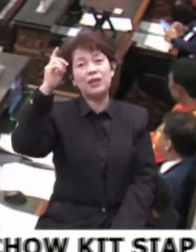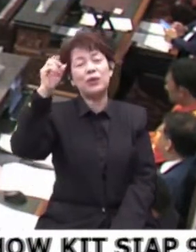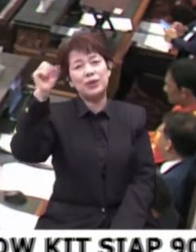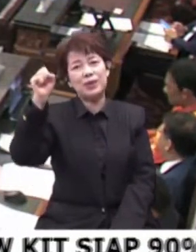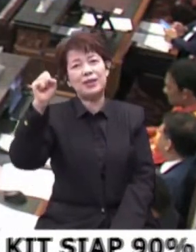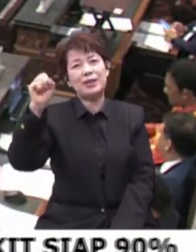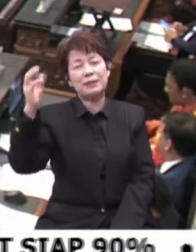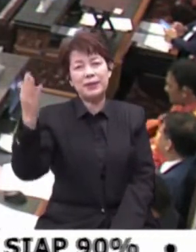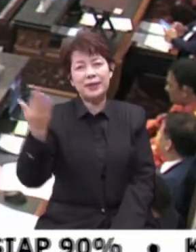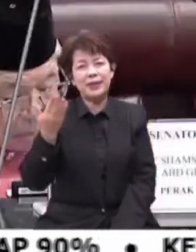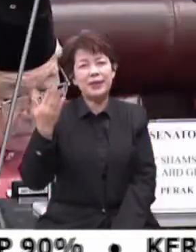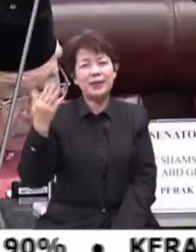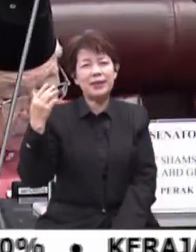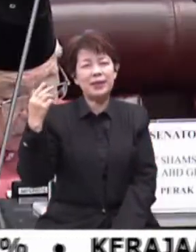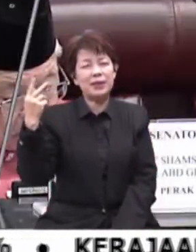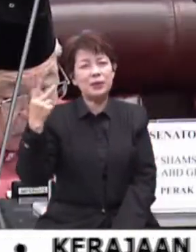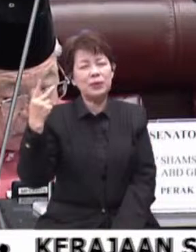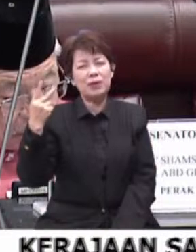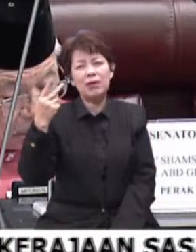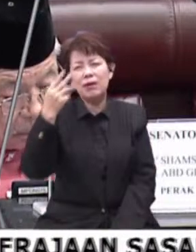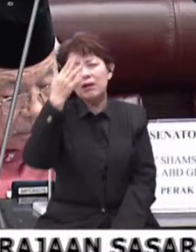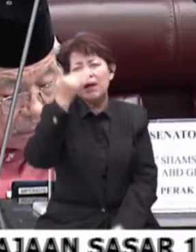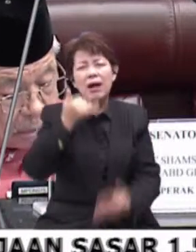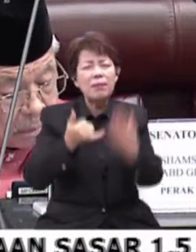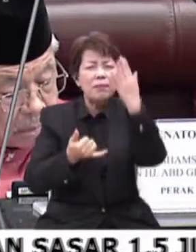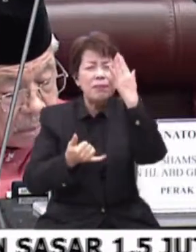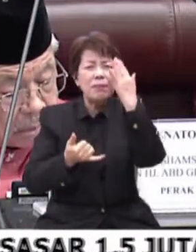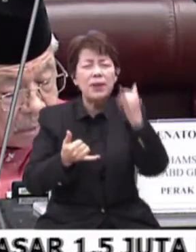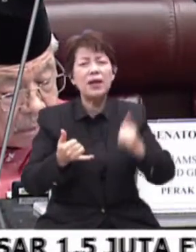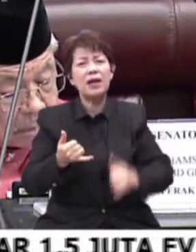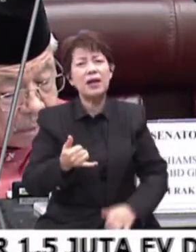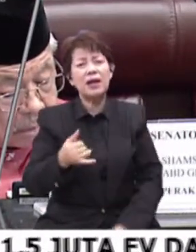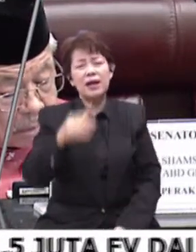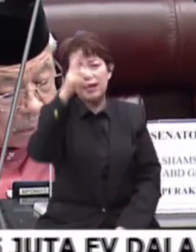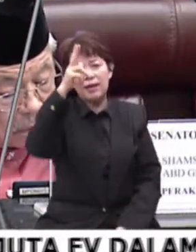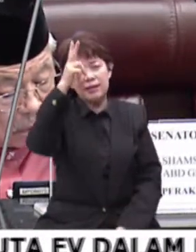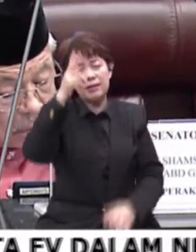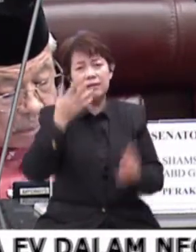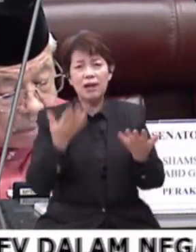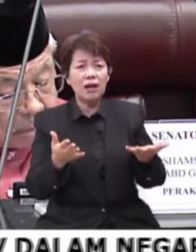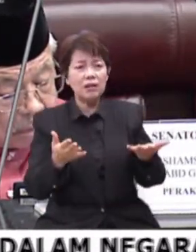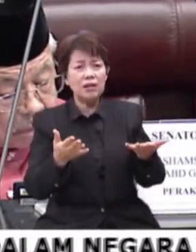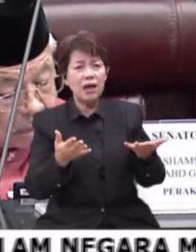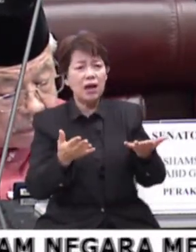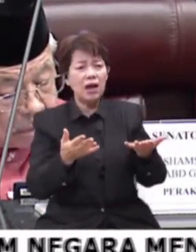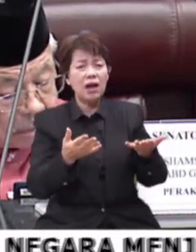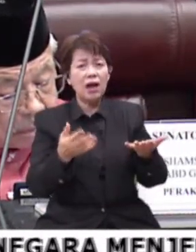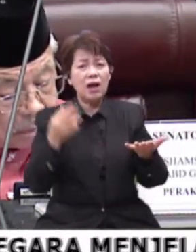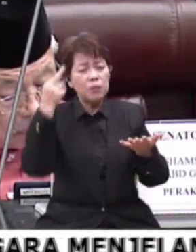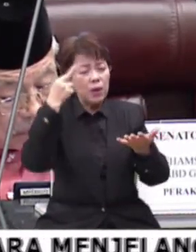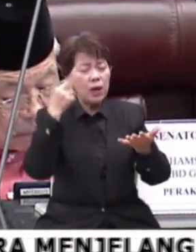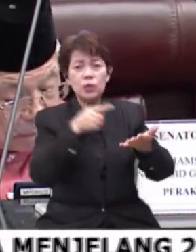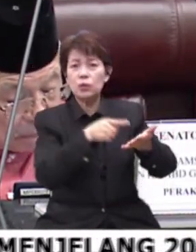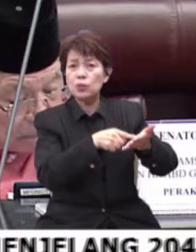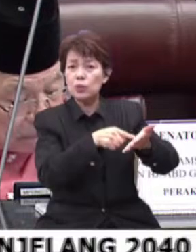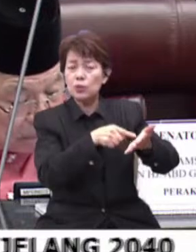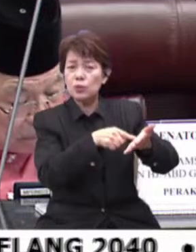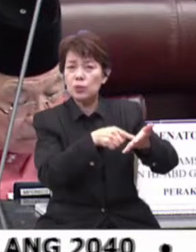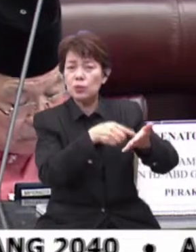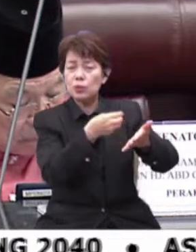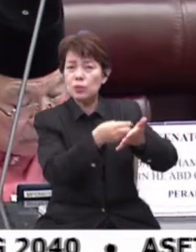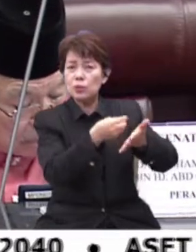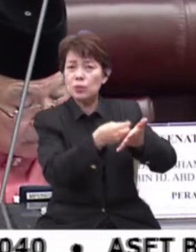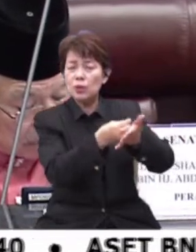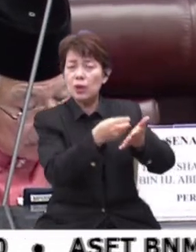Kenapa kerajaan tidak masuk ke facto perubahan ruang Ringgit dalam menentukan ke